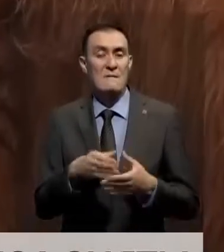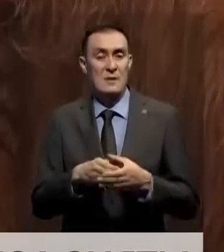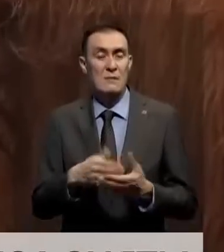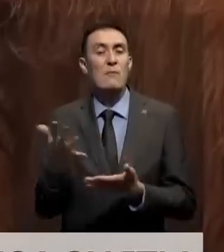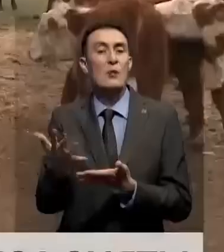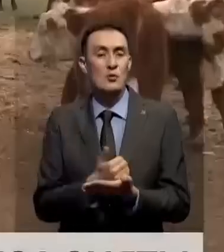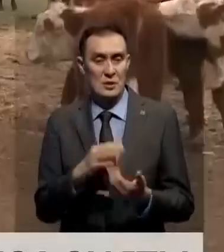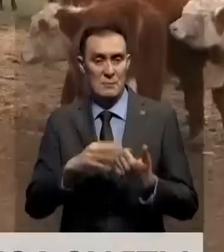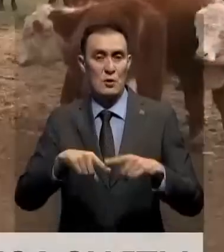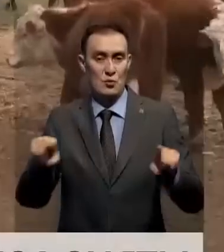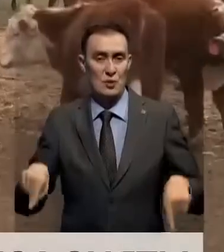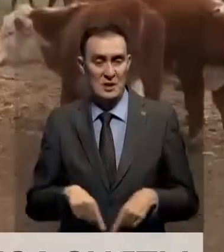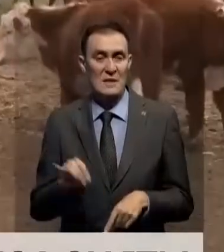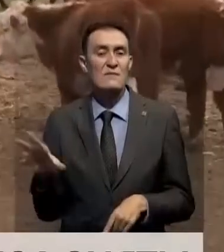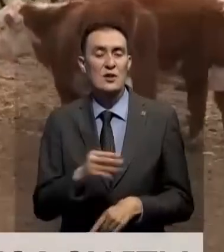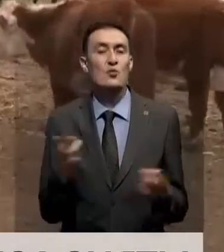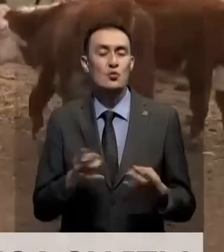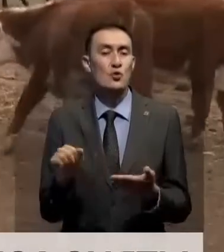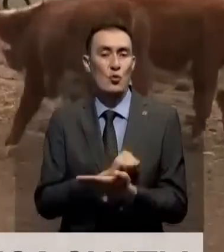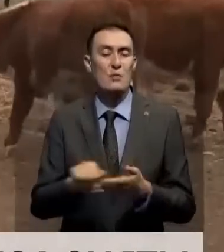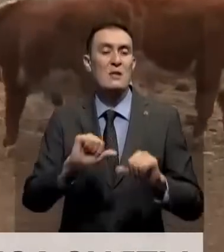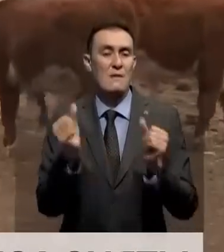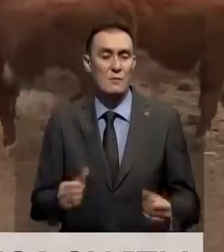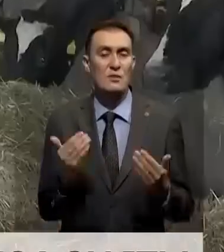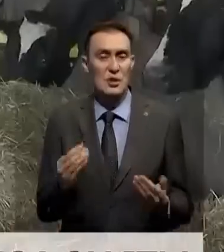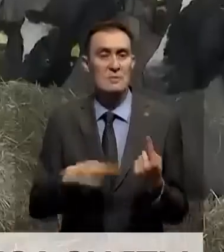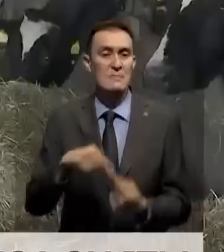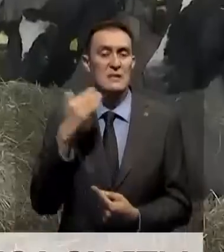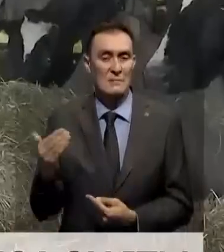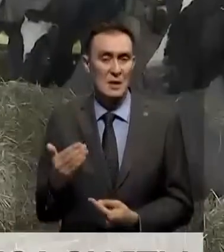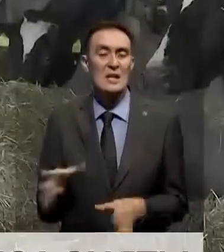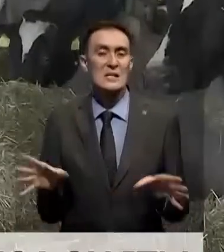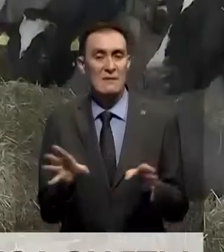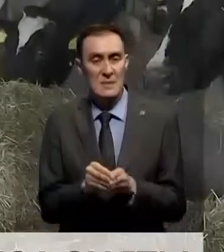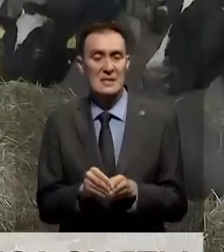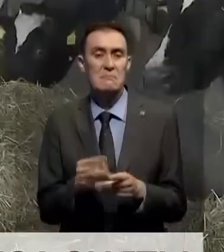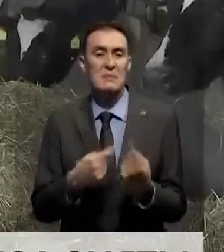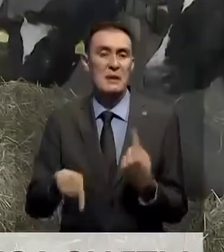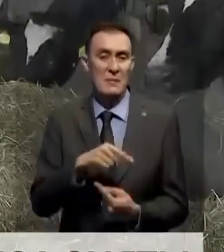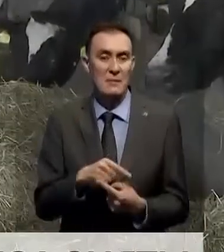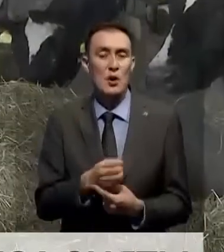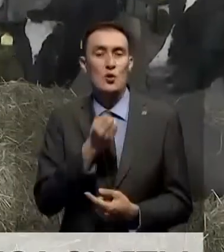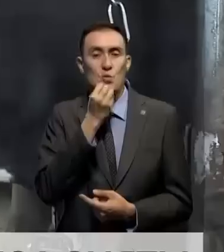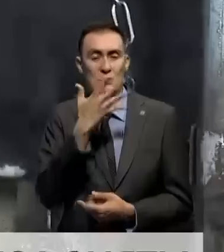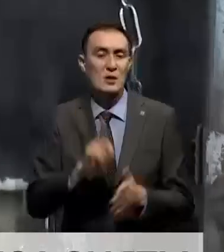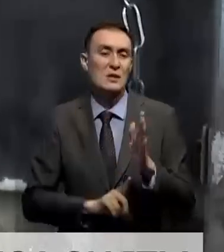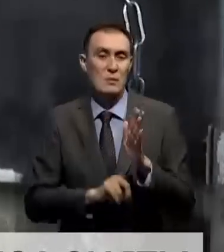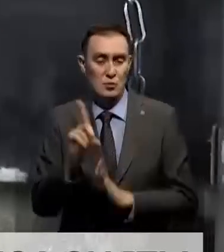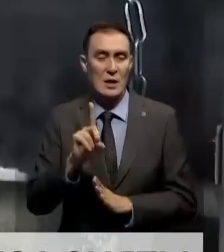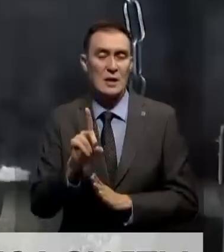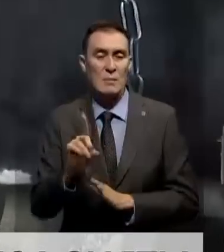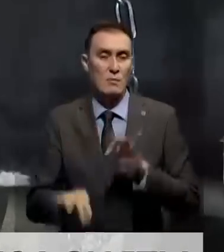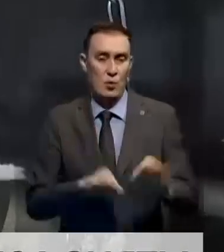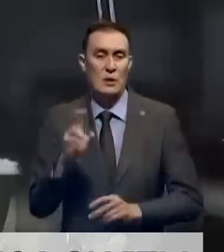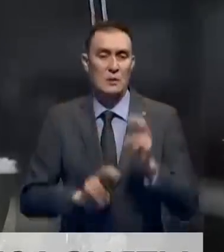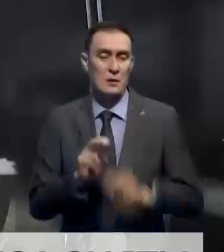инвестор получил земельные участки и все нужные документы. Сейчас бизнесмен совместно с местным предпринимателем успешно